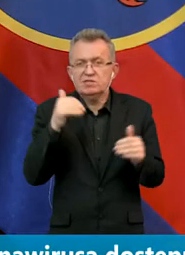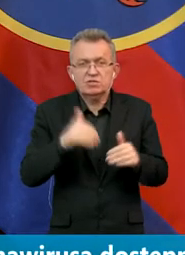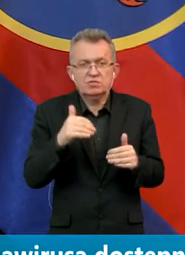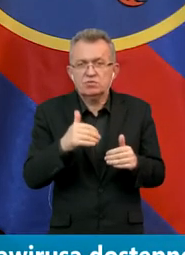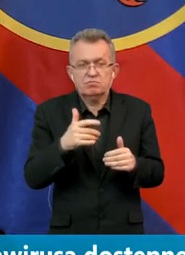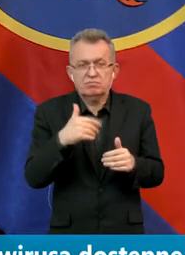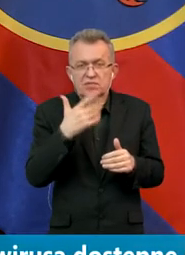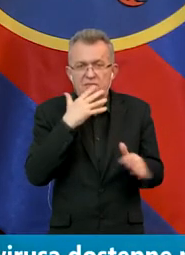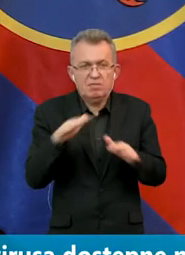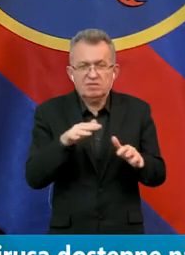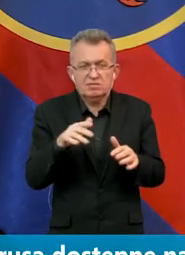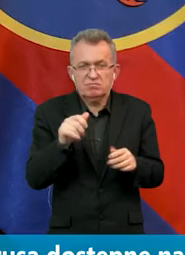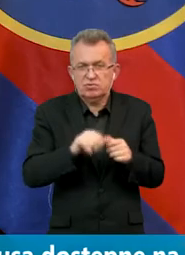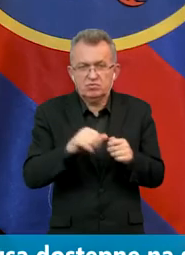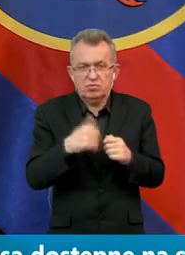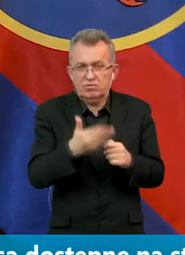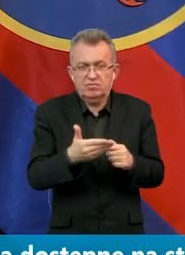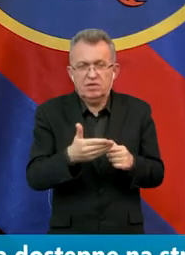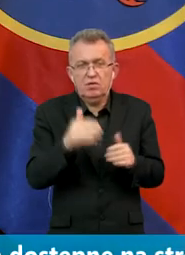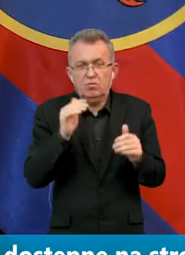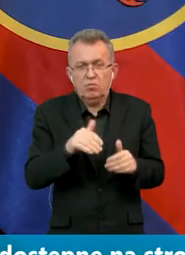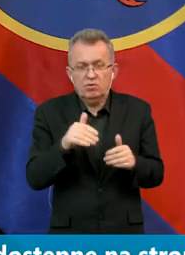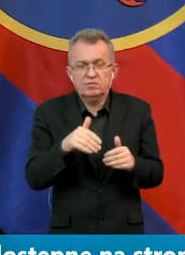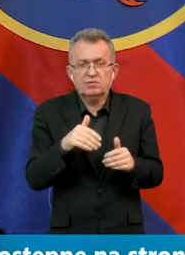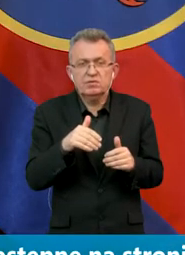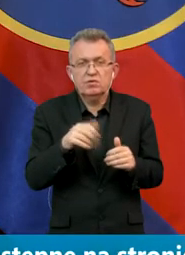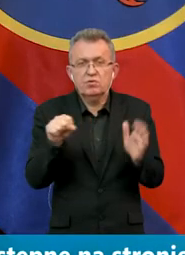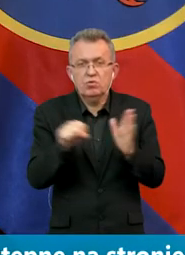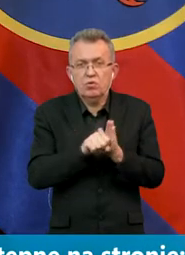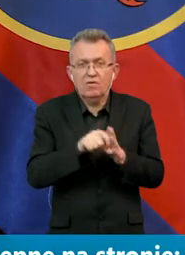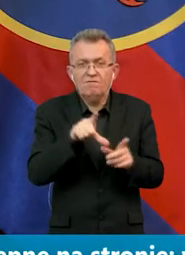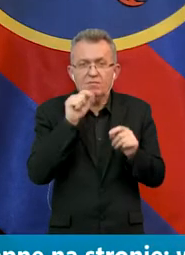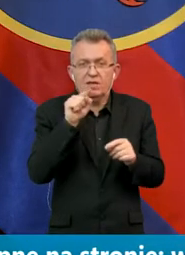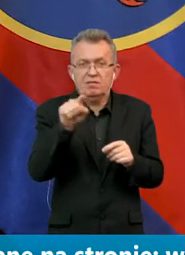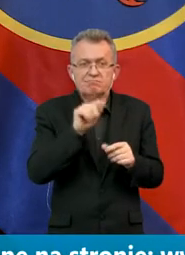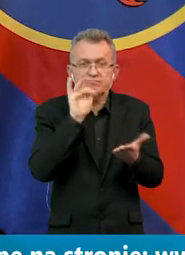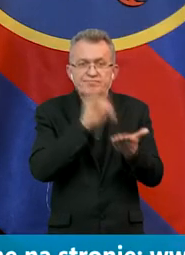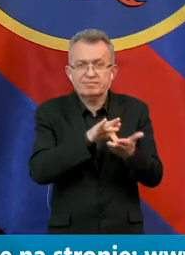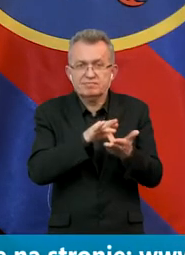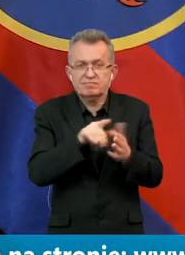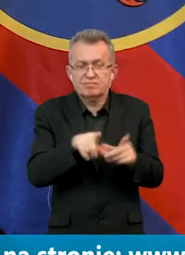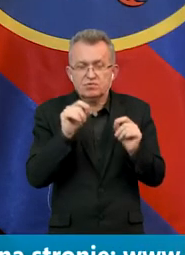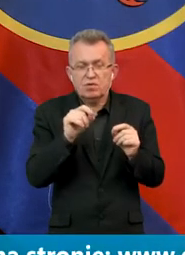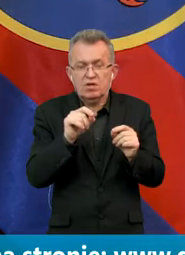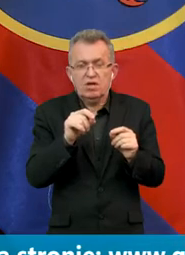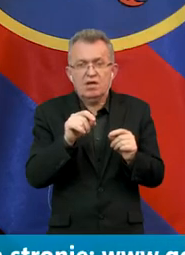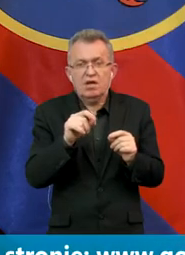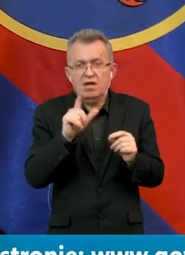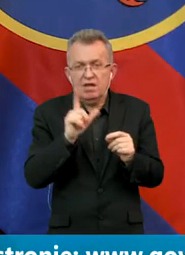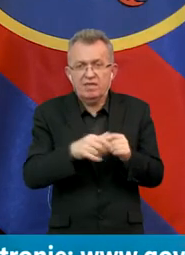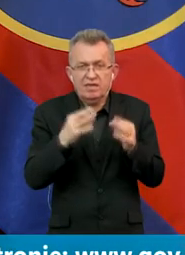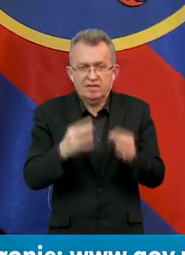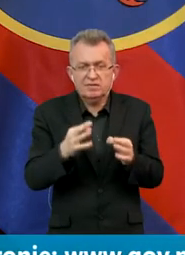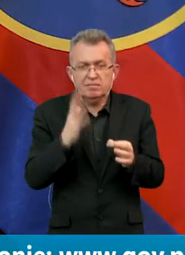dostało się do przedszkola. Może się nie dostać do wybranego przez Państwa przedszkola. Natomiast w tej chwili